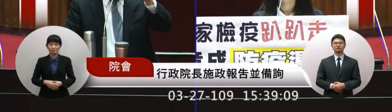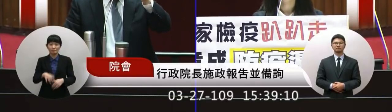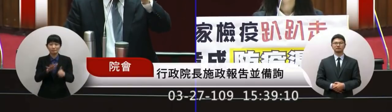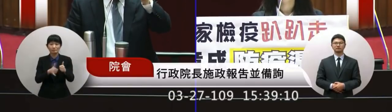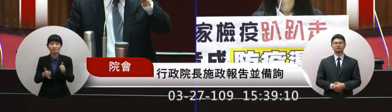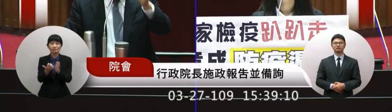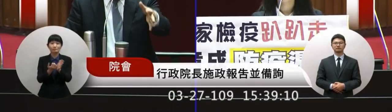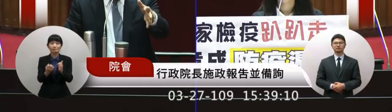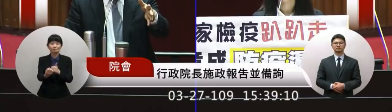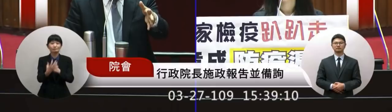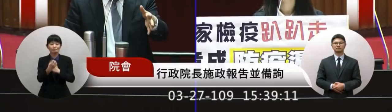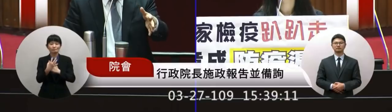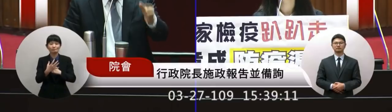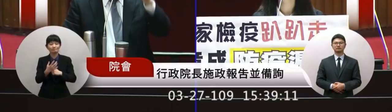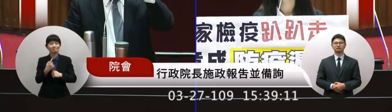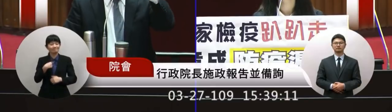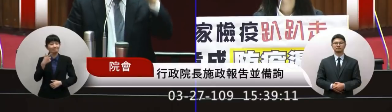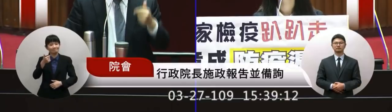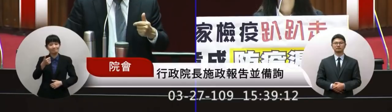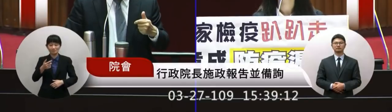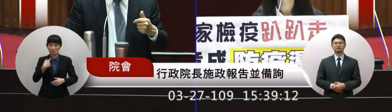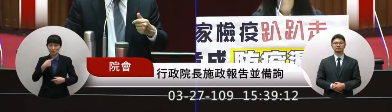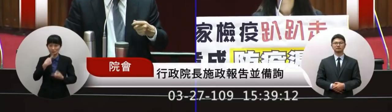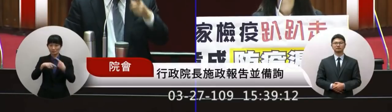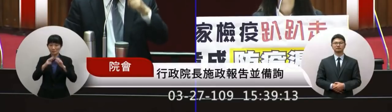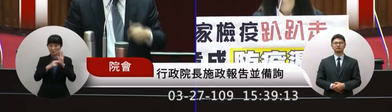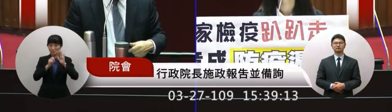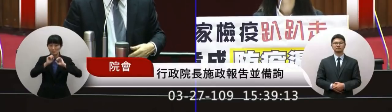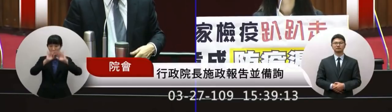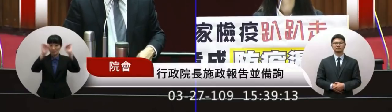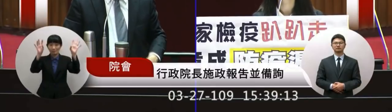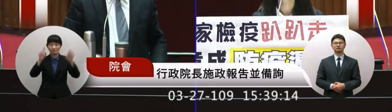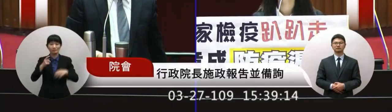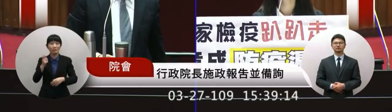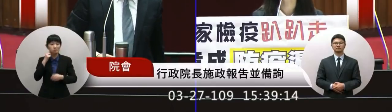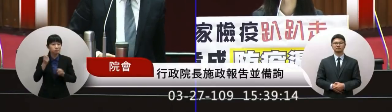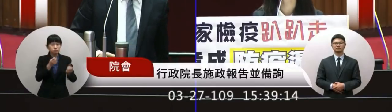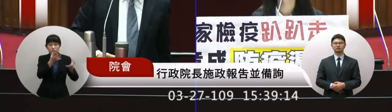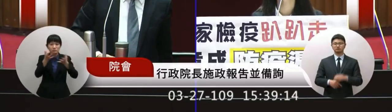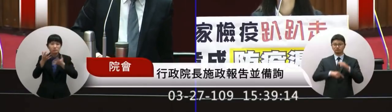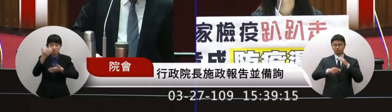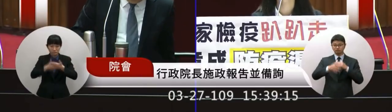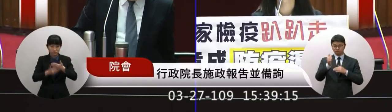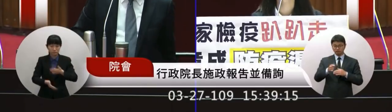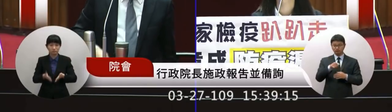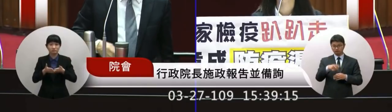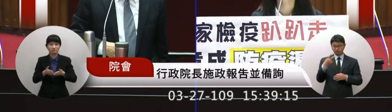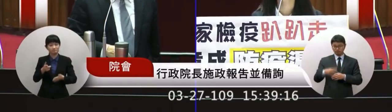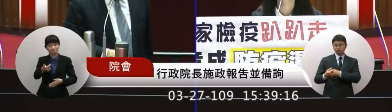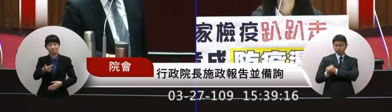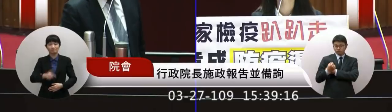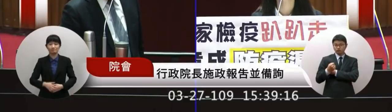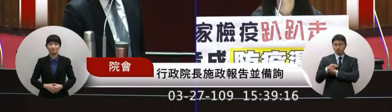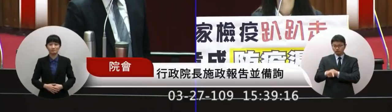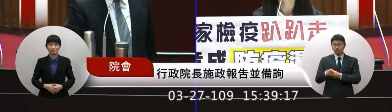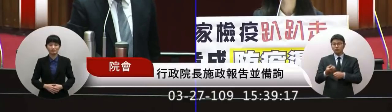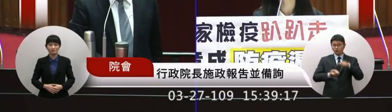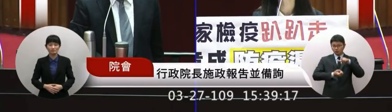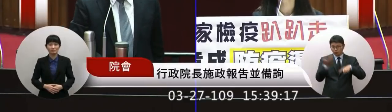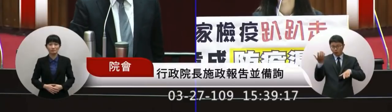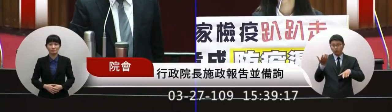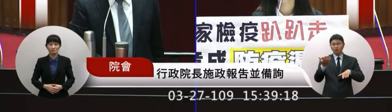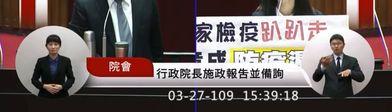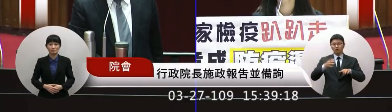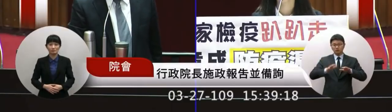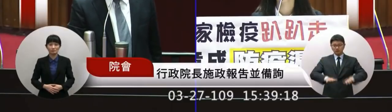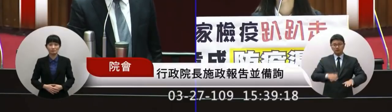让社会越清楚知道，谣言越少，这个是对的。 所以院长会朝这个方向去做嘛，就是公布说